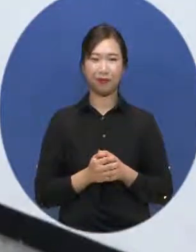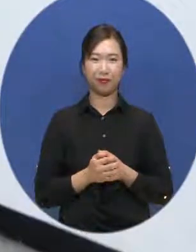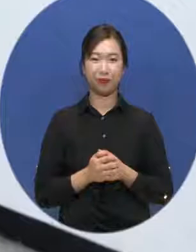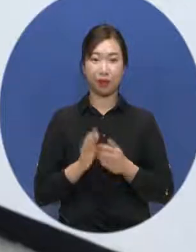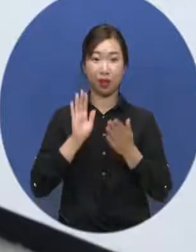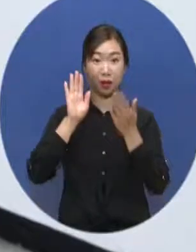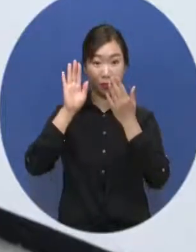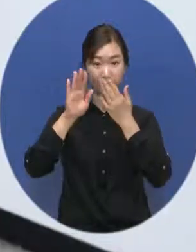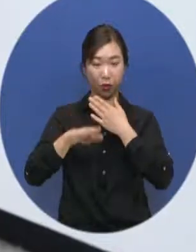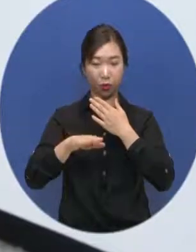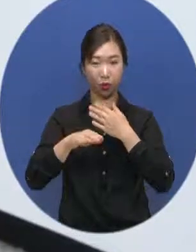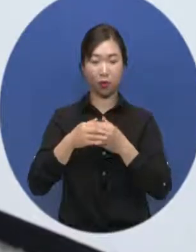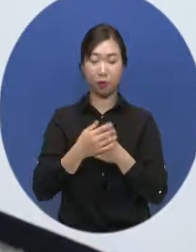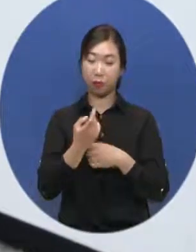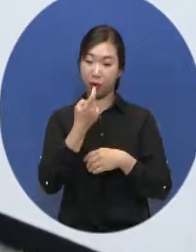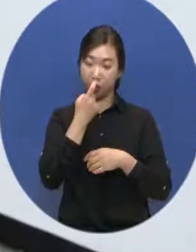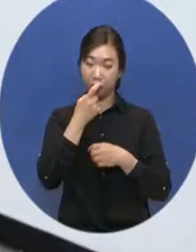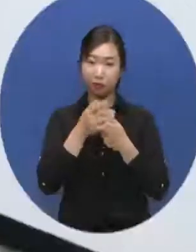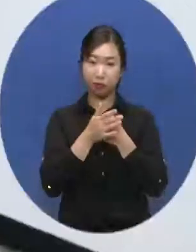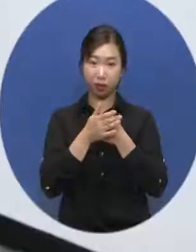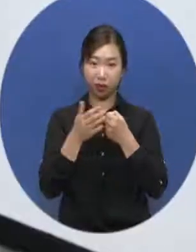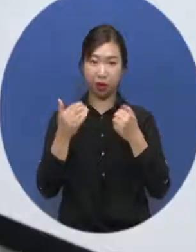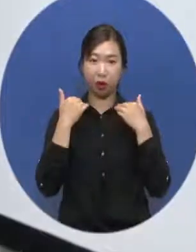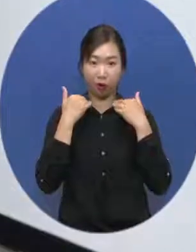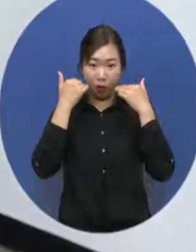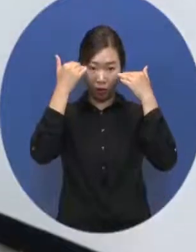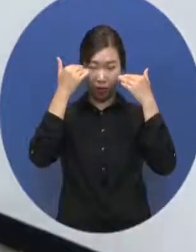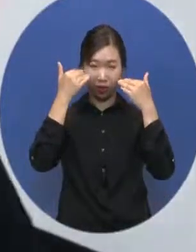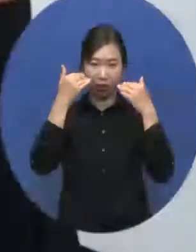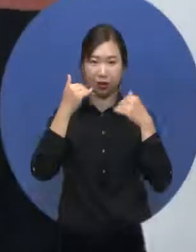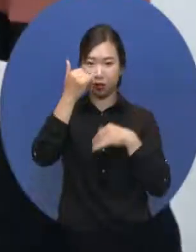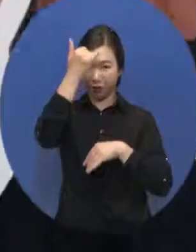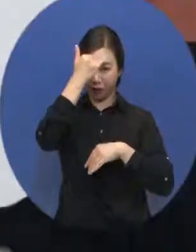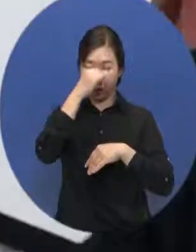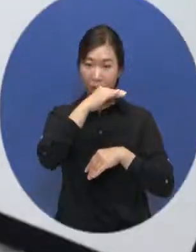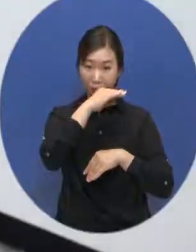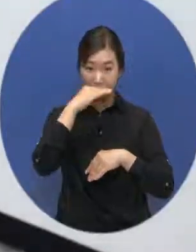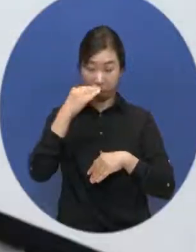앞으로 다도 배웠으니까 어른들한테 예의 바르게 참 잘하겠네요.